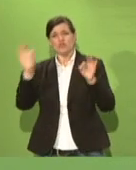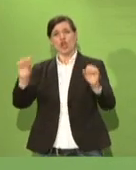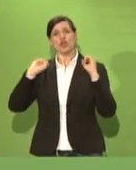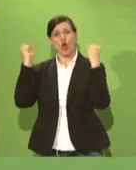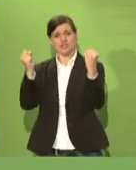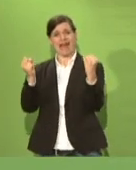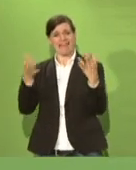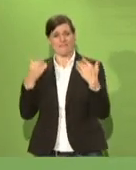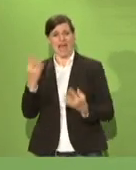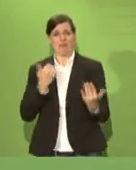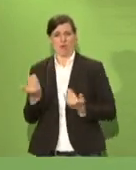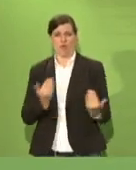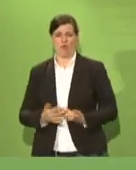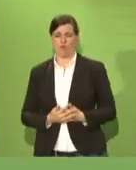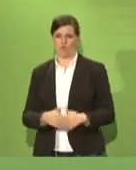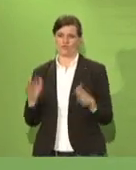für die Zukunft.